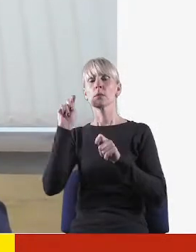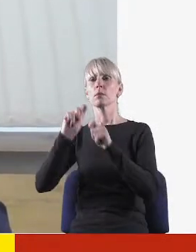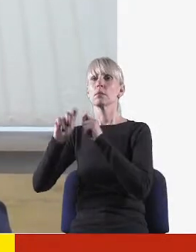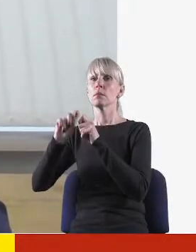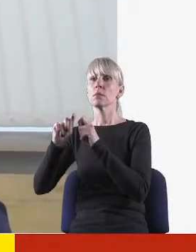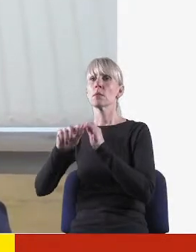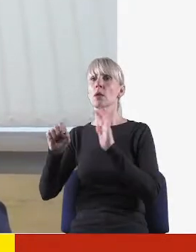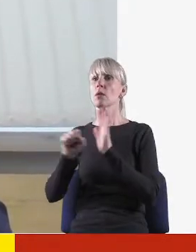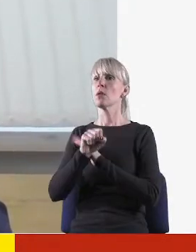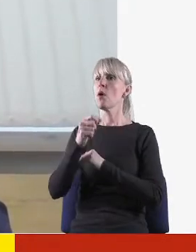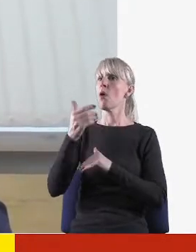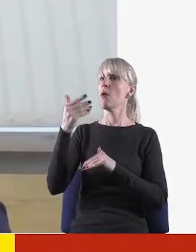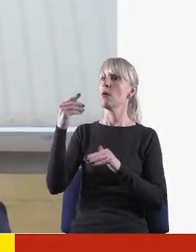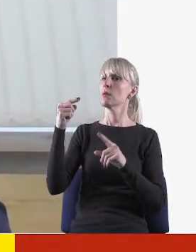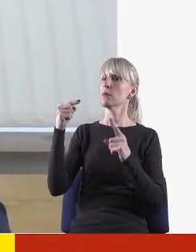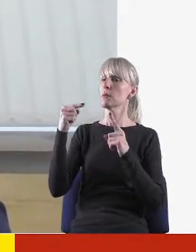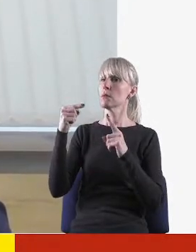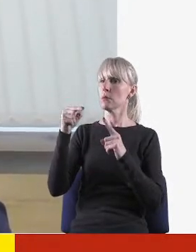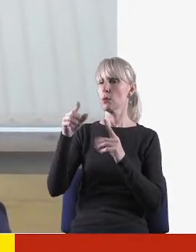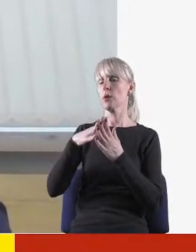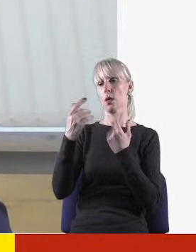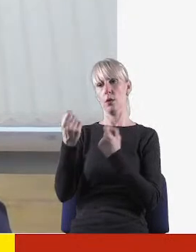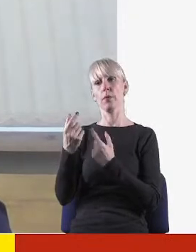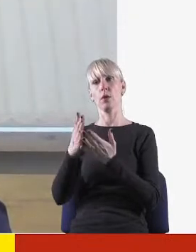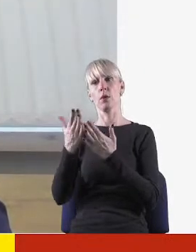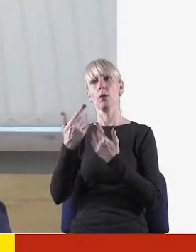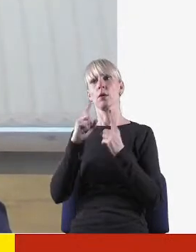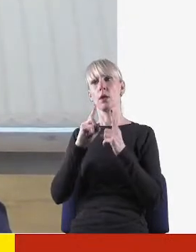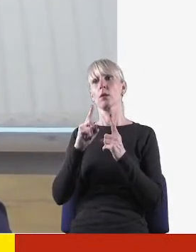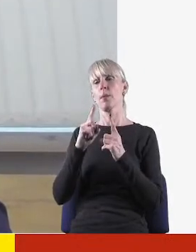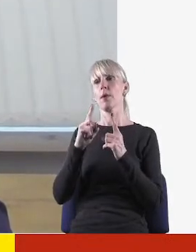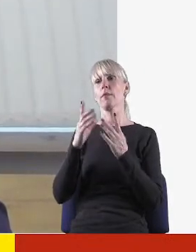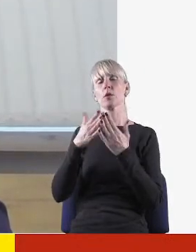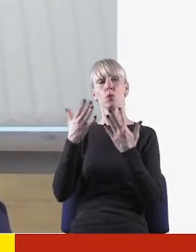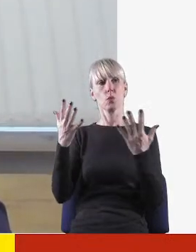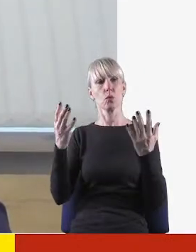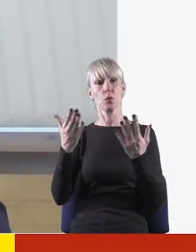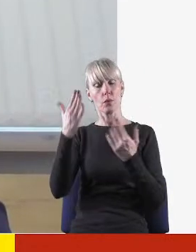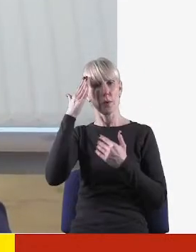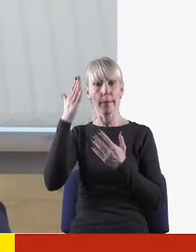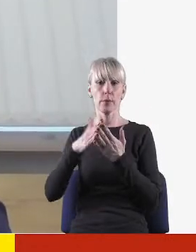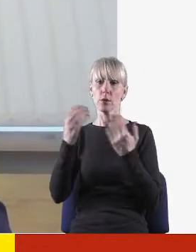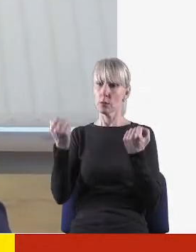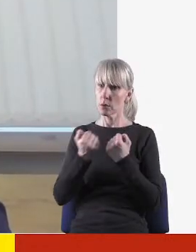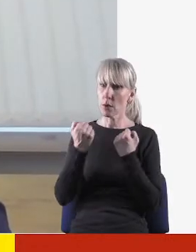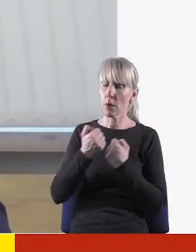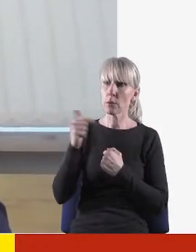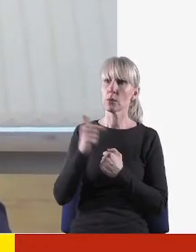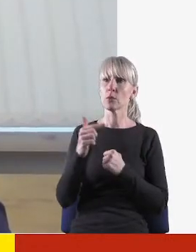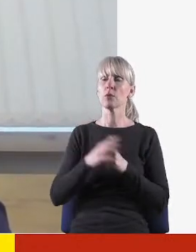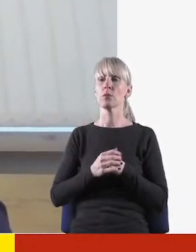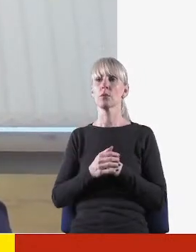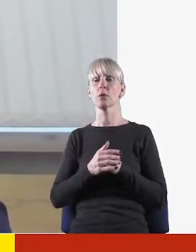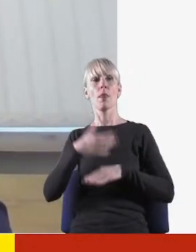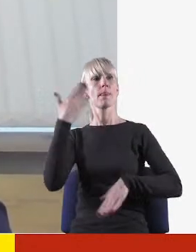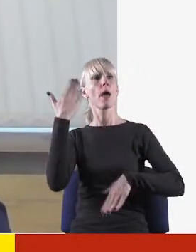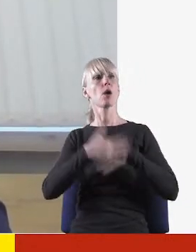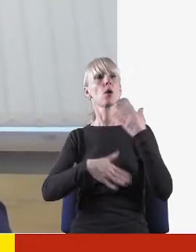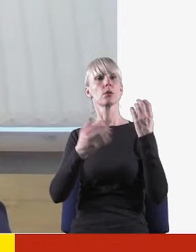momentu brany pod uwagę przez państwa radnych. Stąd też taka tylko informacja na koniec, że będę